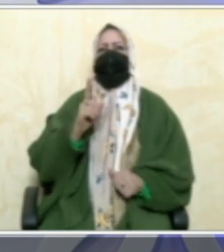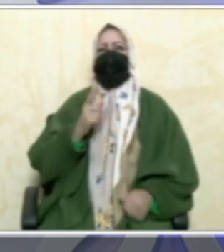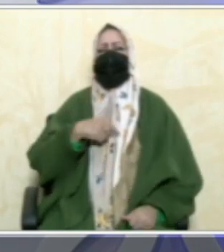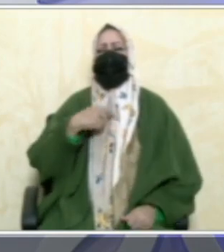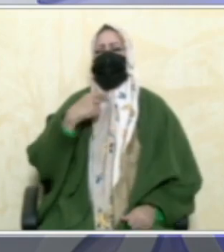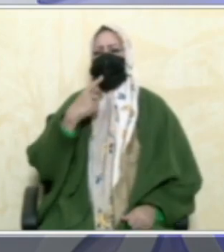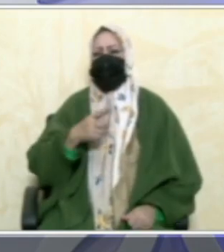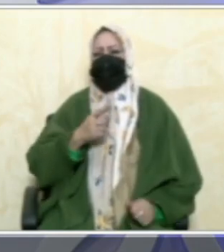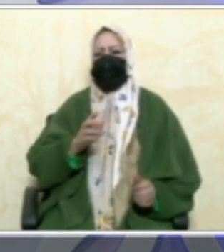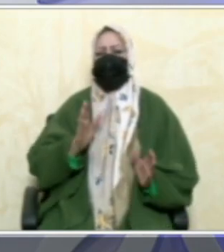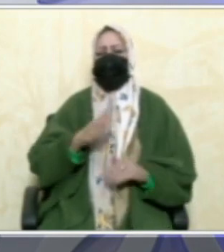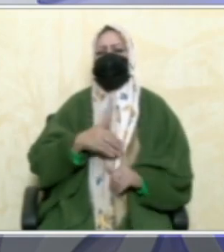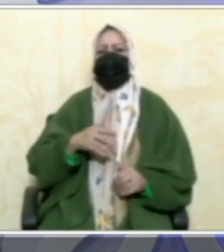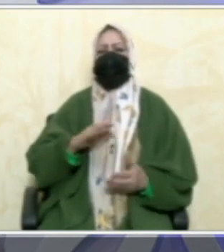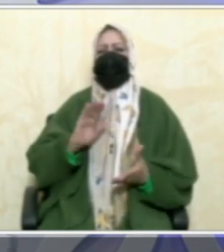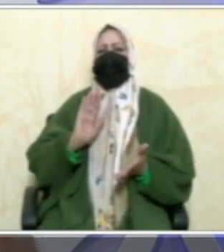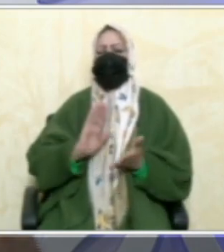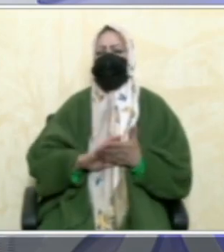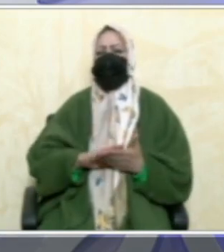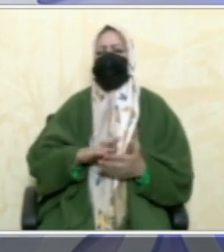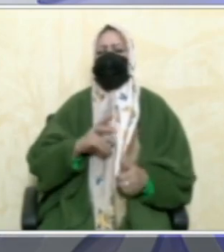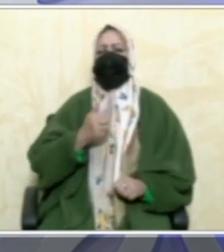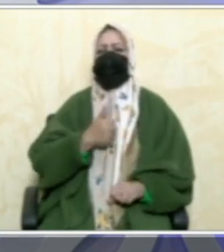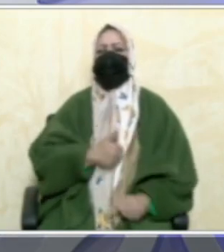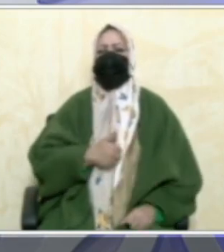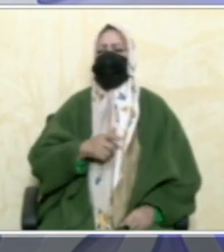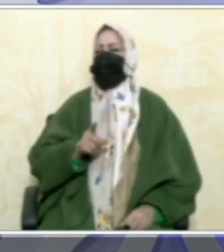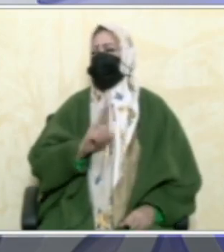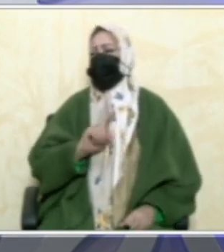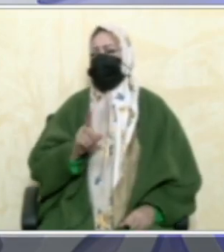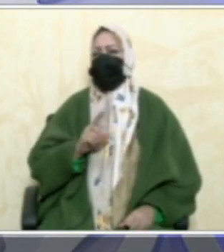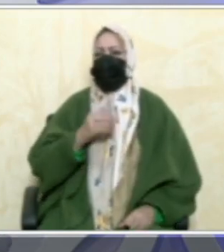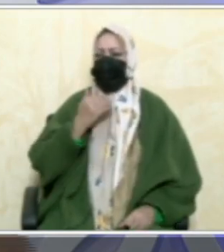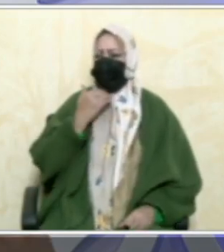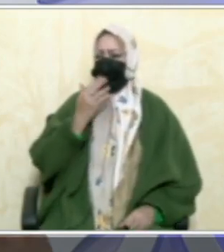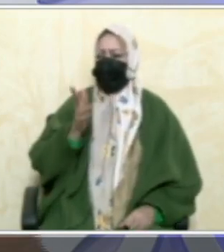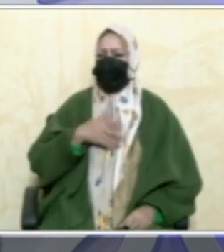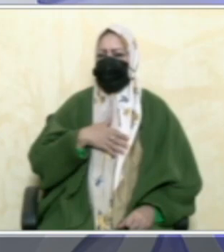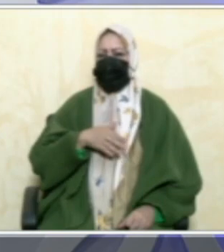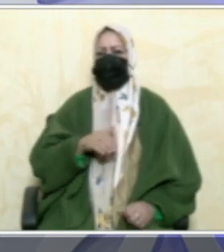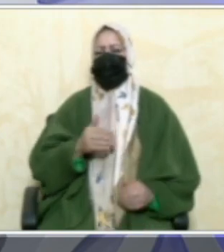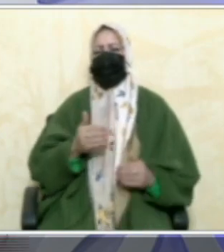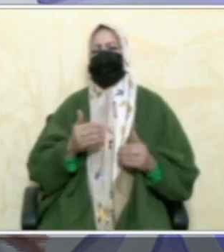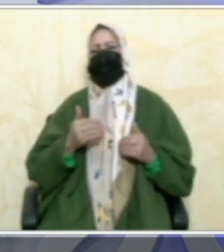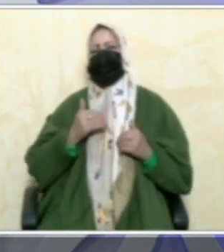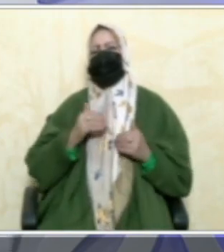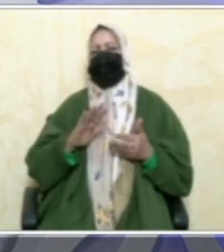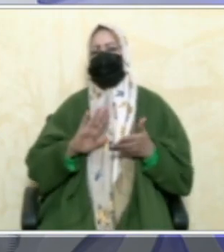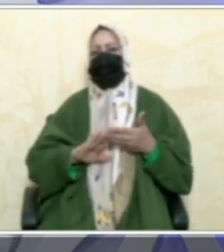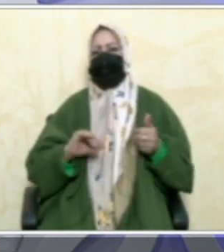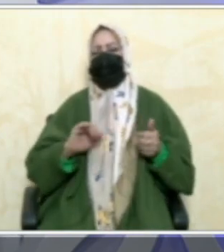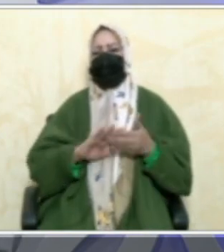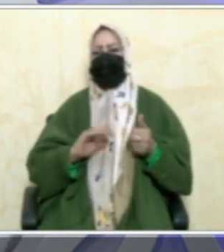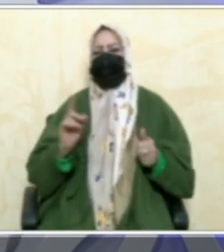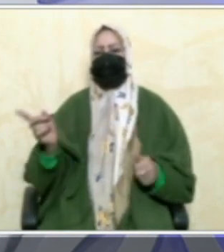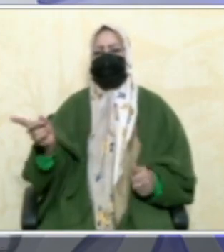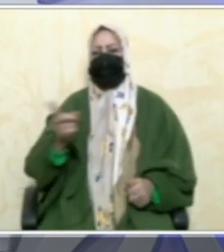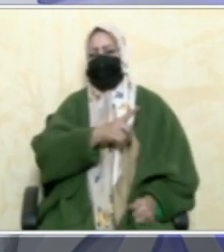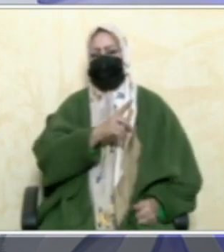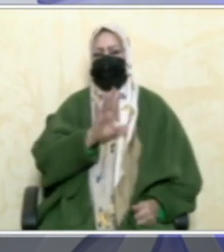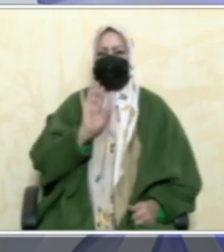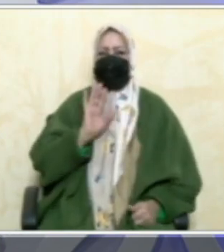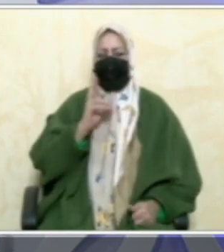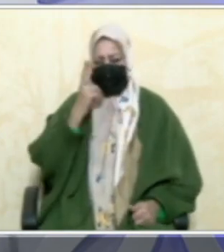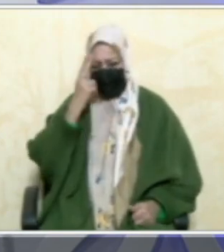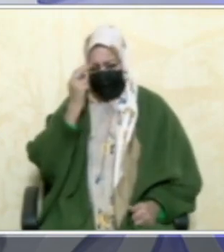لن يفعلوا شيئا إلا ما كان متفقا بينهم أو كان في مصلحتهم الدنيوية بغض النظر على جهاد ولا